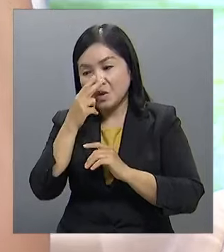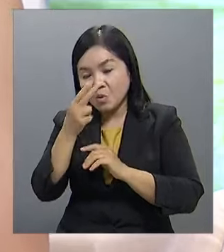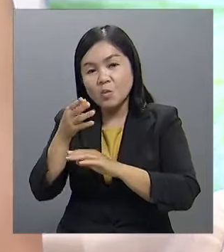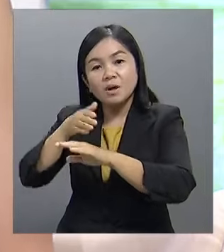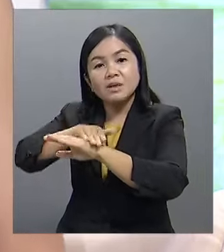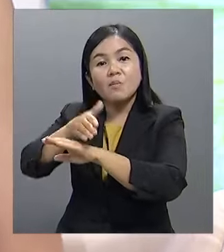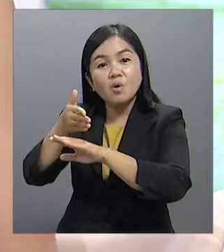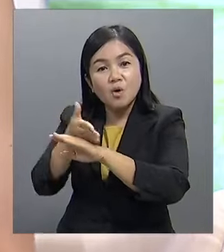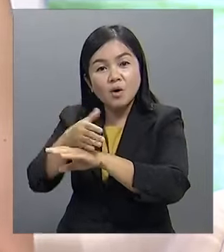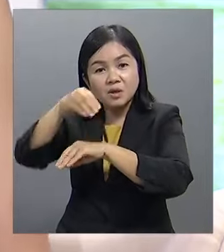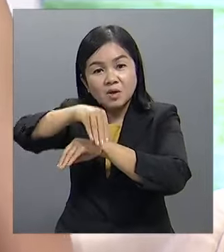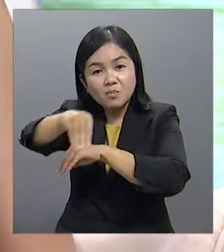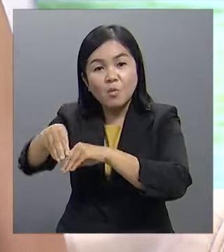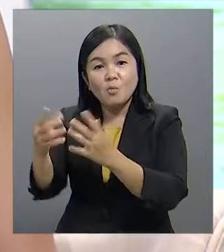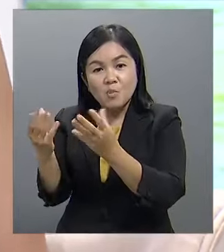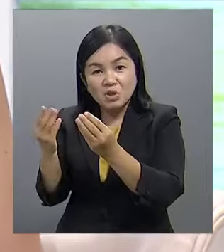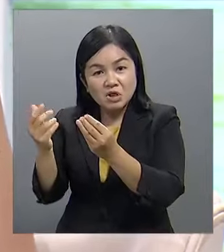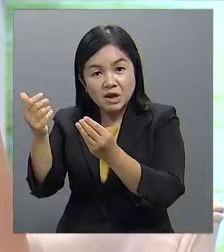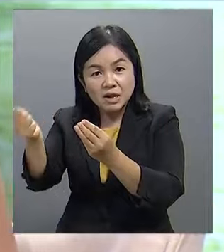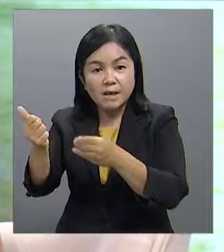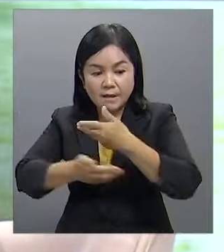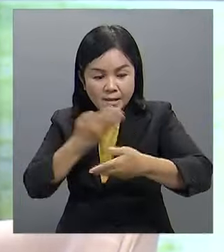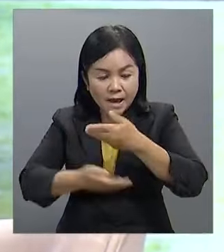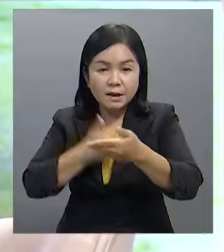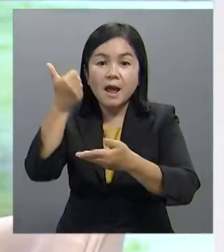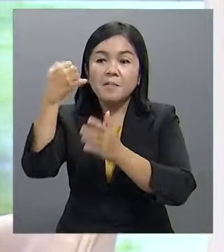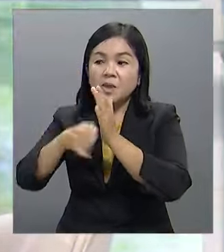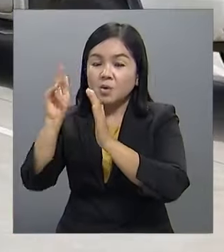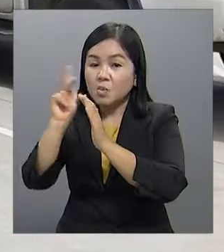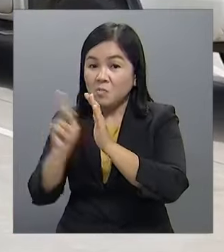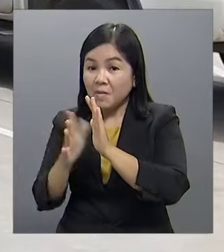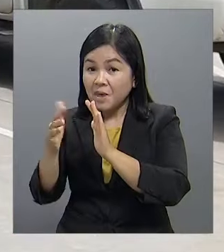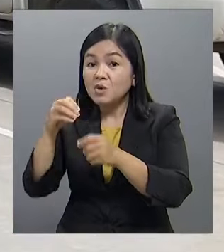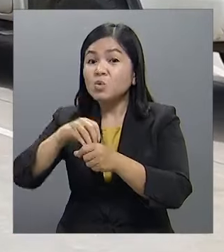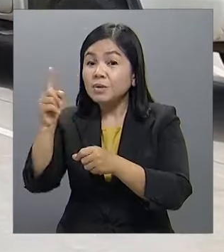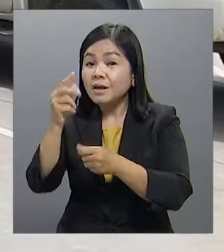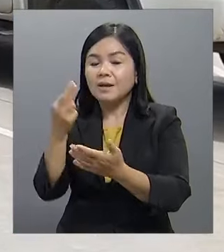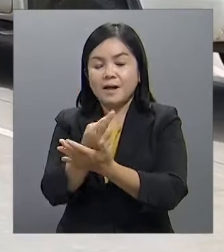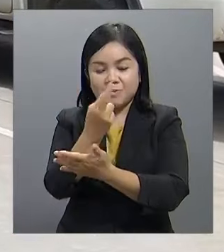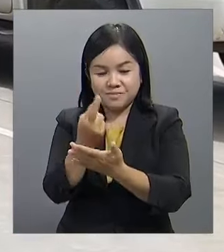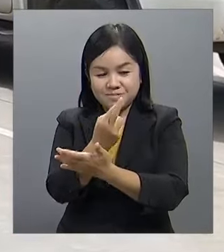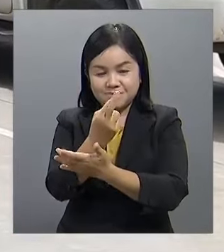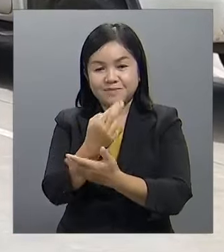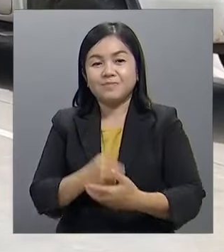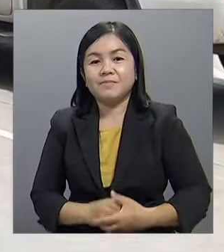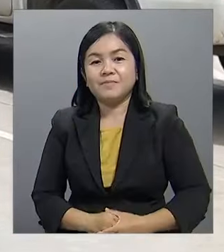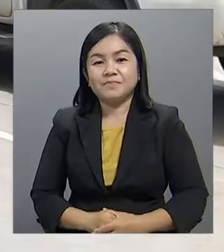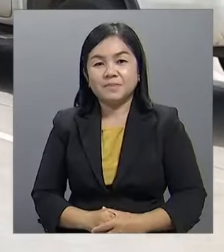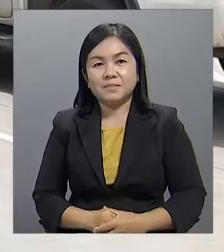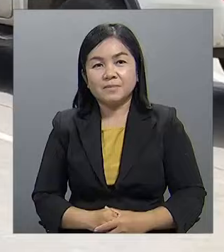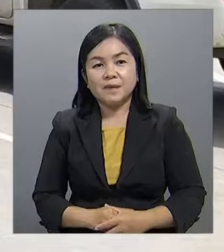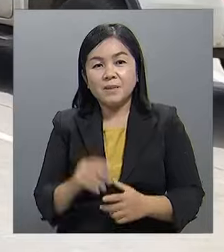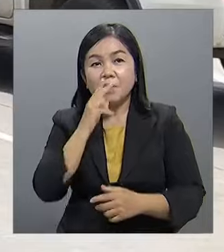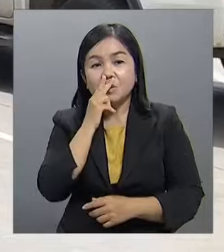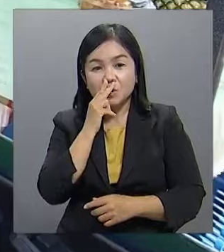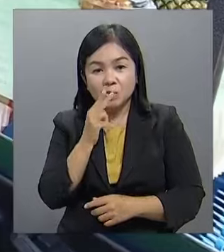วางขายสร้างรายได้กินได้ไม่ผิดกฎหมายค่ะไปดูกันที่จังหวัดราชบุรีค่ะบรรยากาศค่ะนำสับปะ